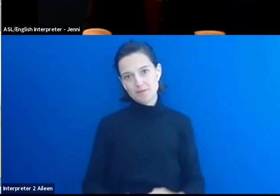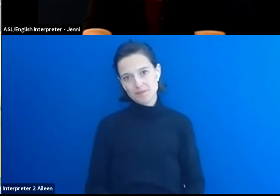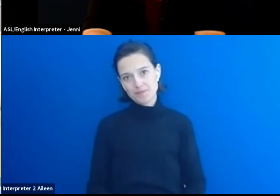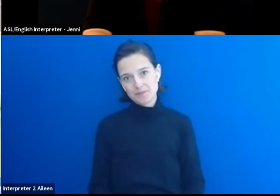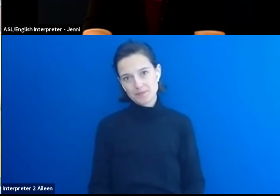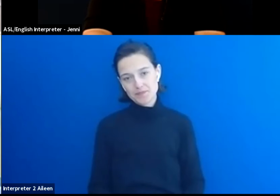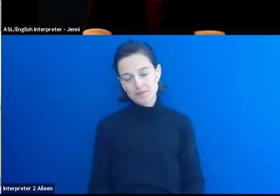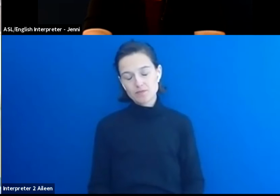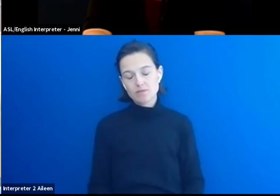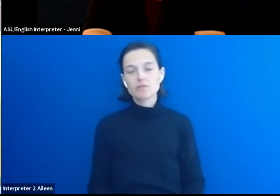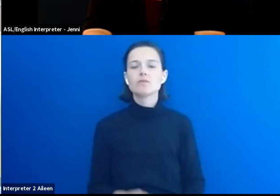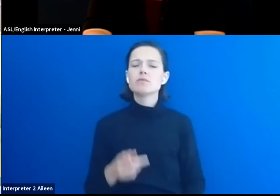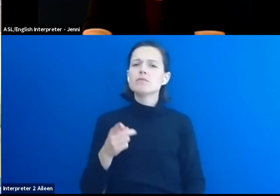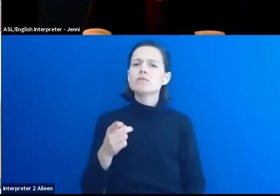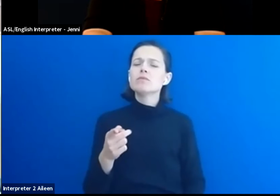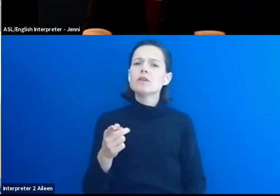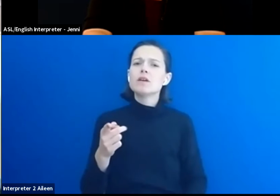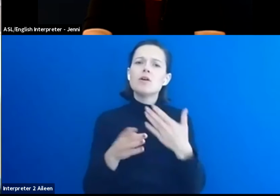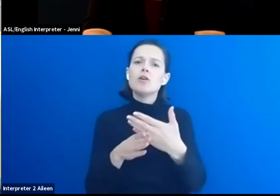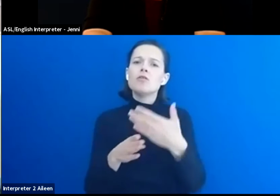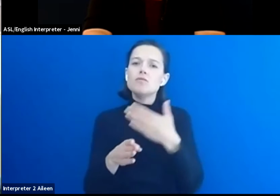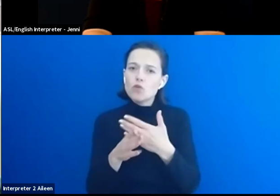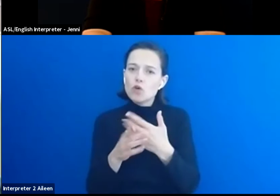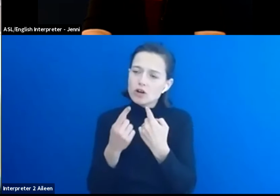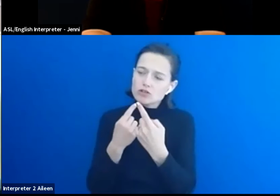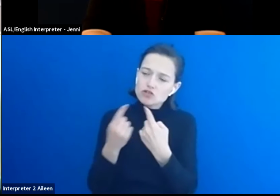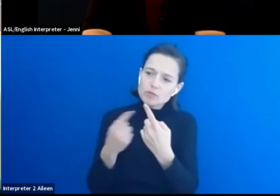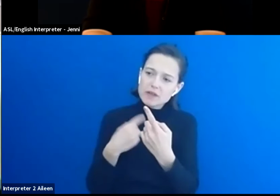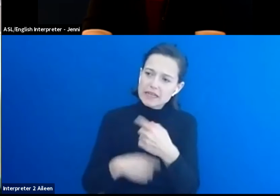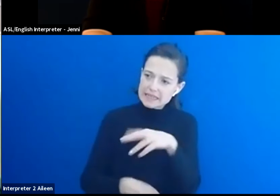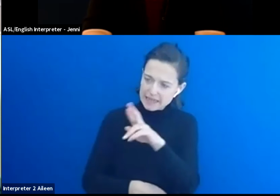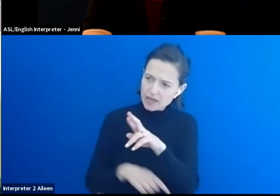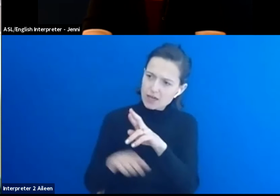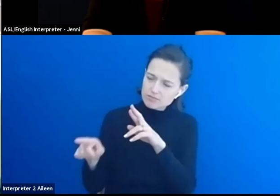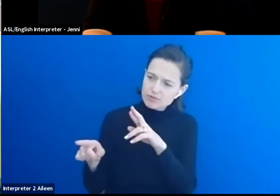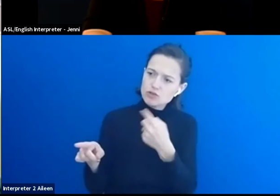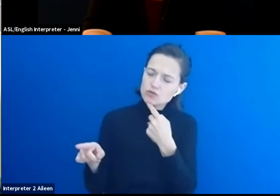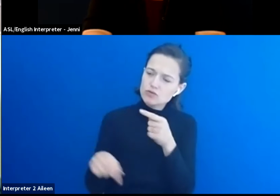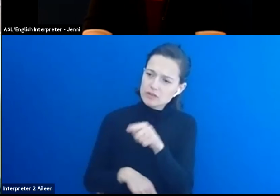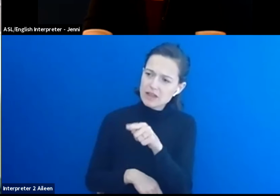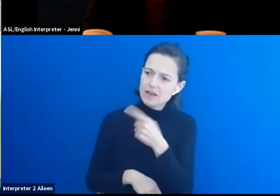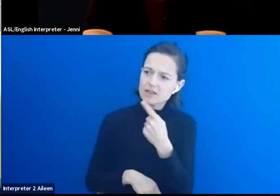hatten, du hast ja schon das erwähnt, es geht oft darum, also Gesetzeskeule ist gut, aber